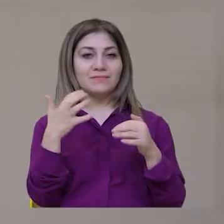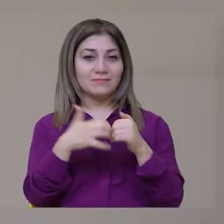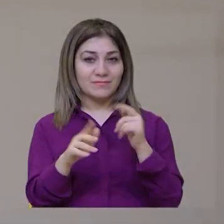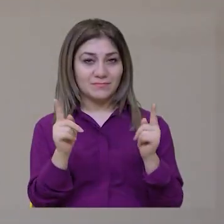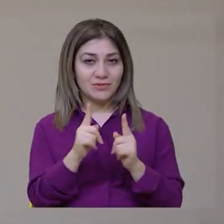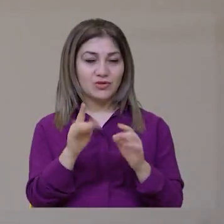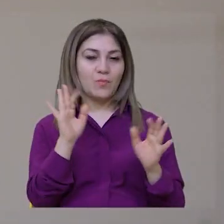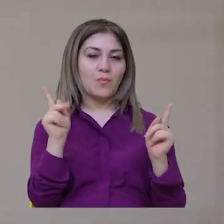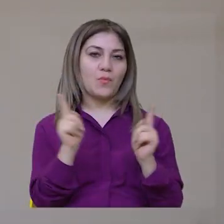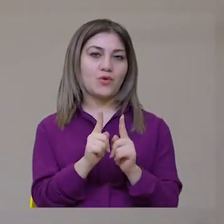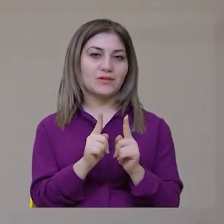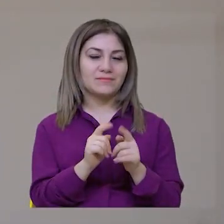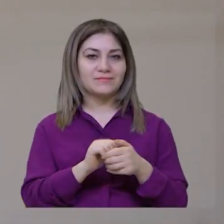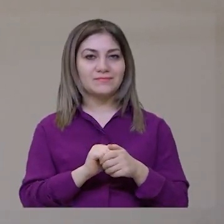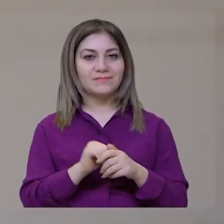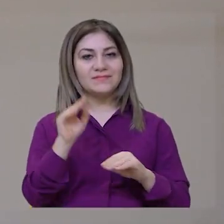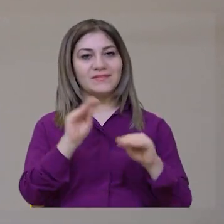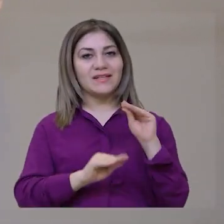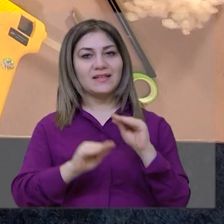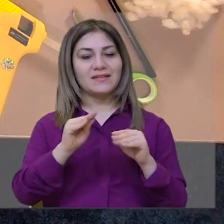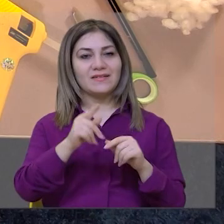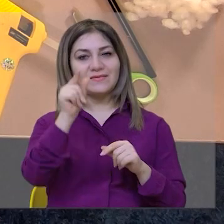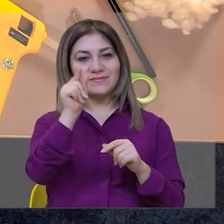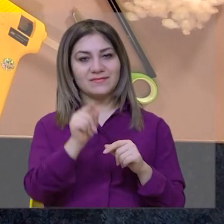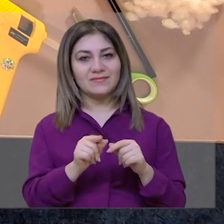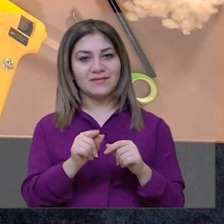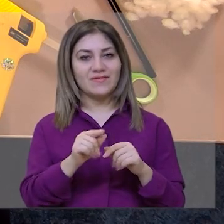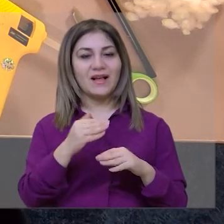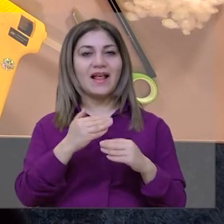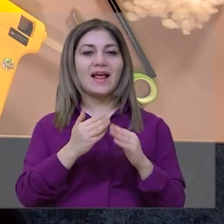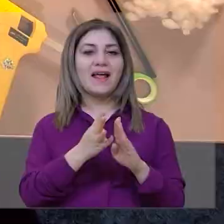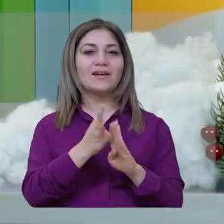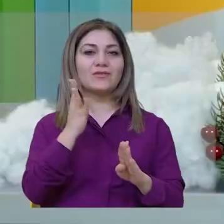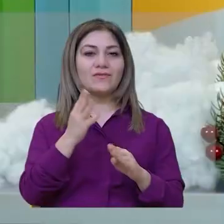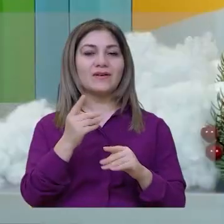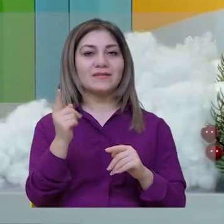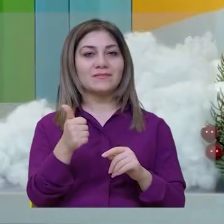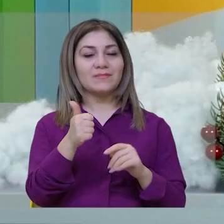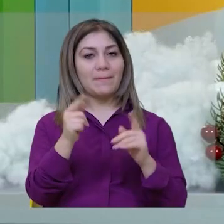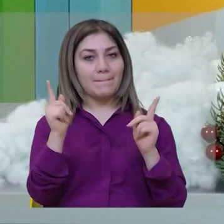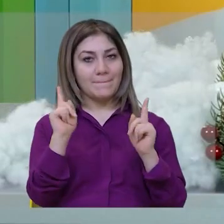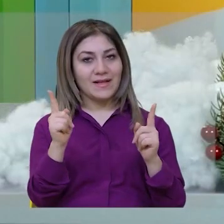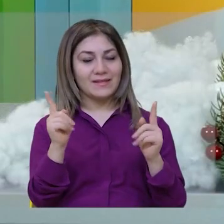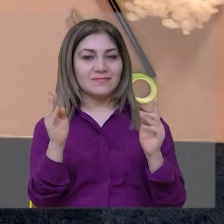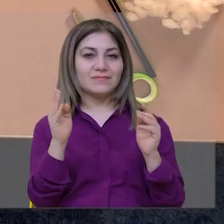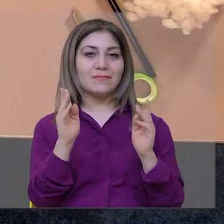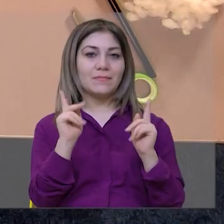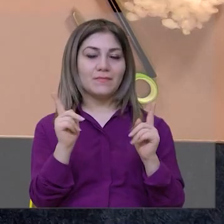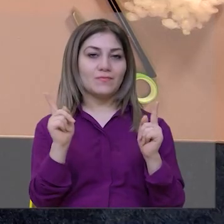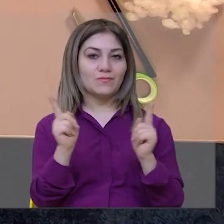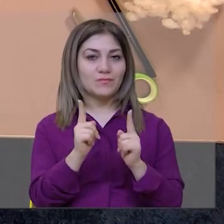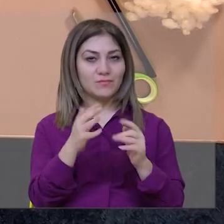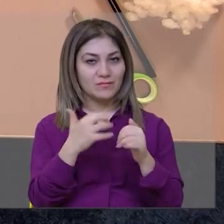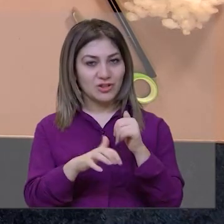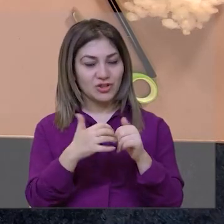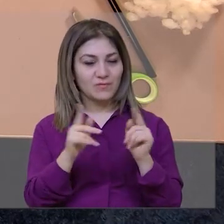և ամրացնենք ահա այս երկար դարչինի վրա հերթականությամբ, սկզբից մեծ, հետո միջին, հետո փոքր։